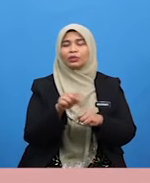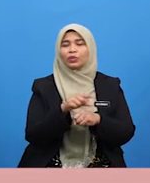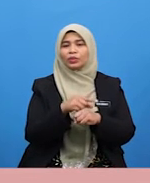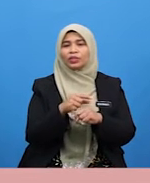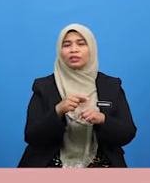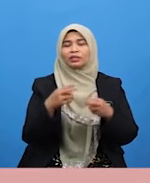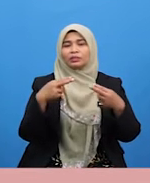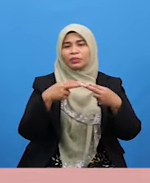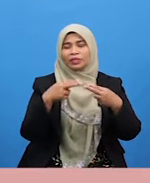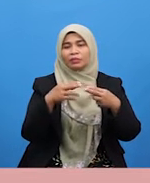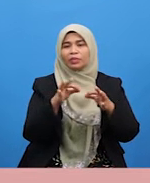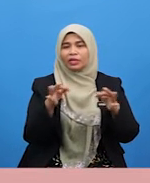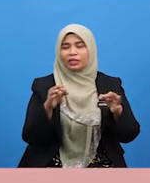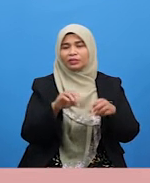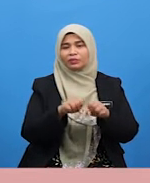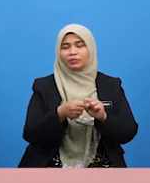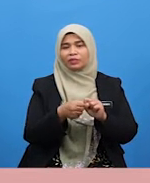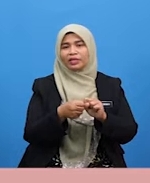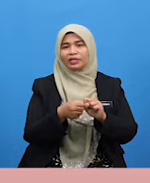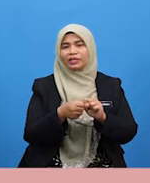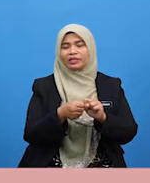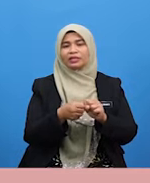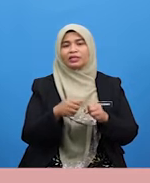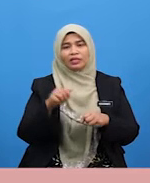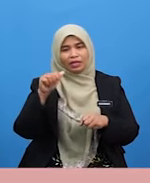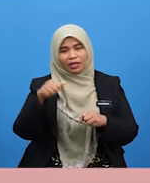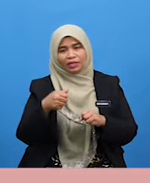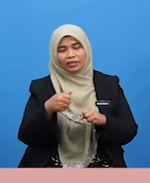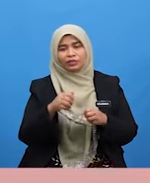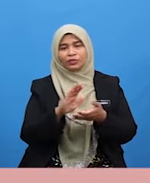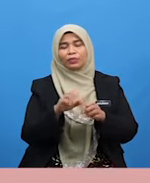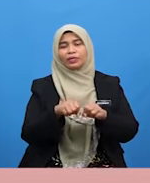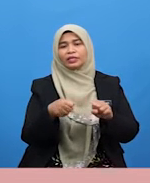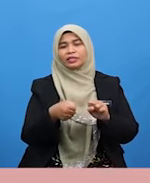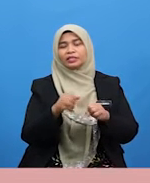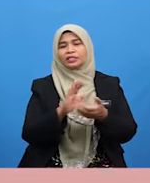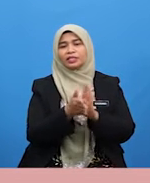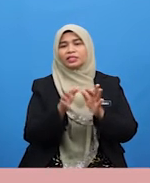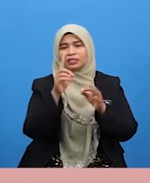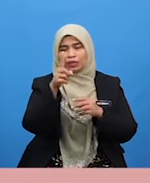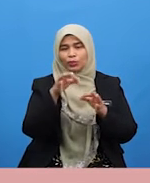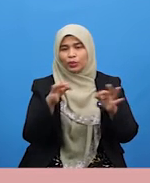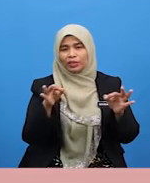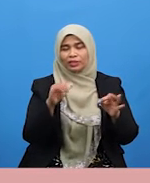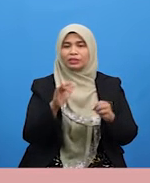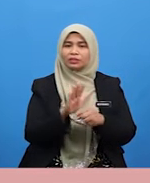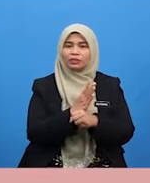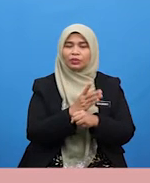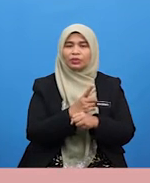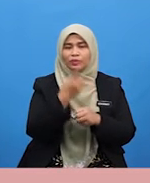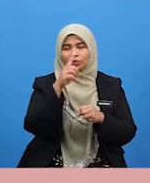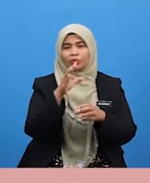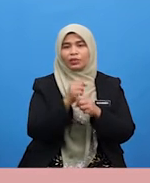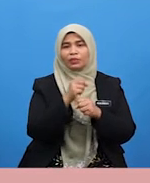ayat penyambung ayat iaitu supaya, agar dan lain-lain. Supaya menjadi satu ayat yang sempurna yang boleh